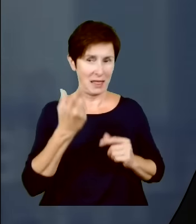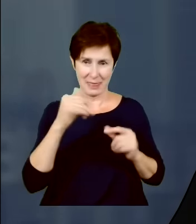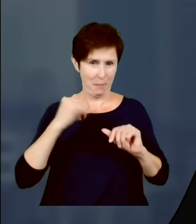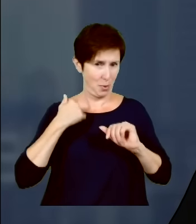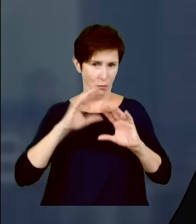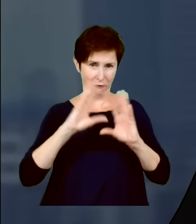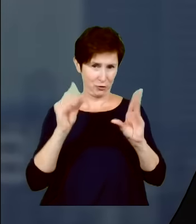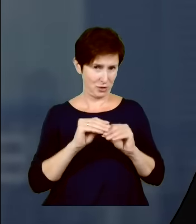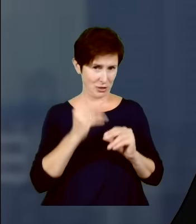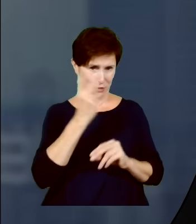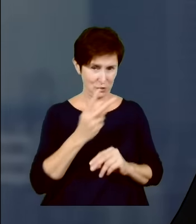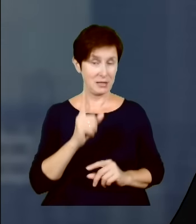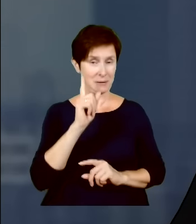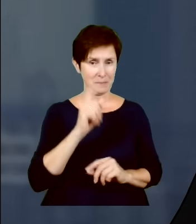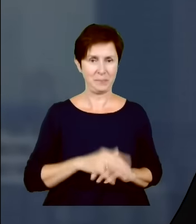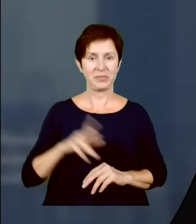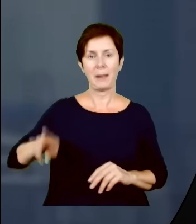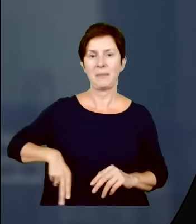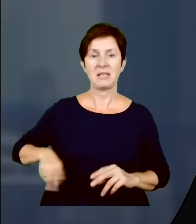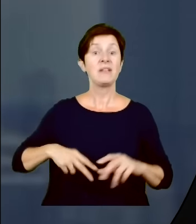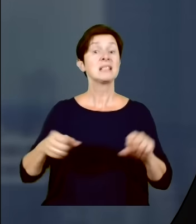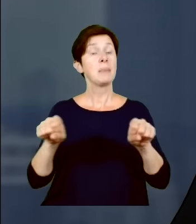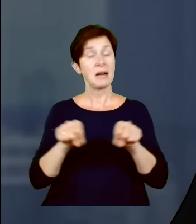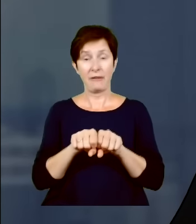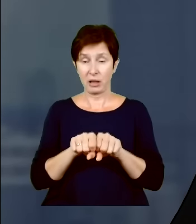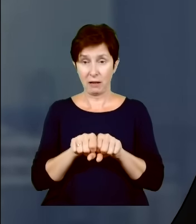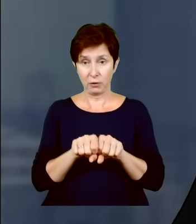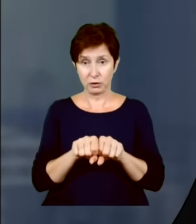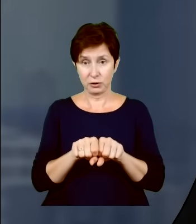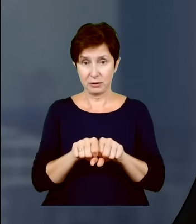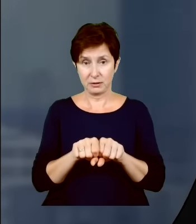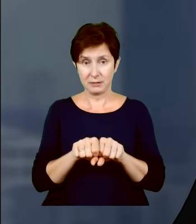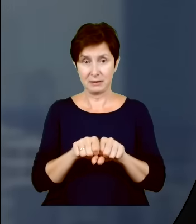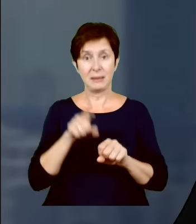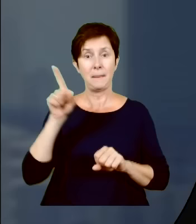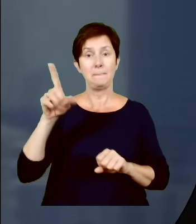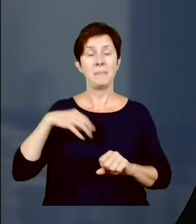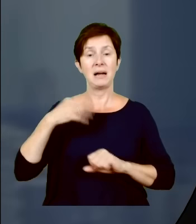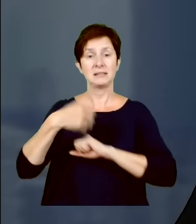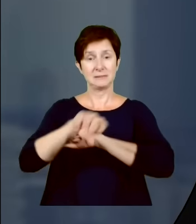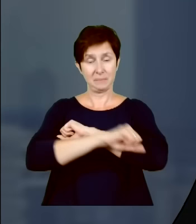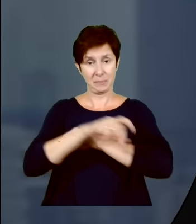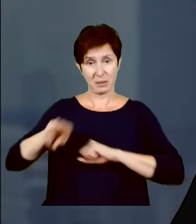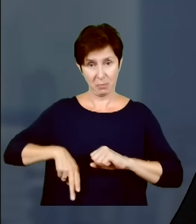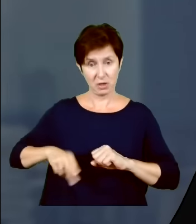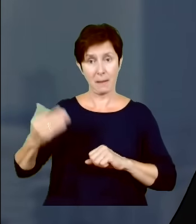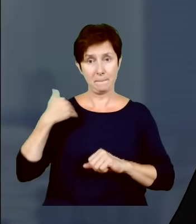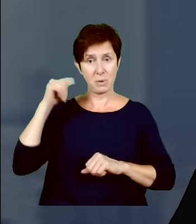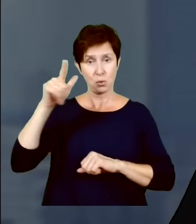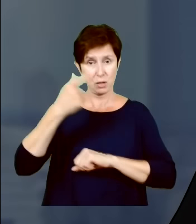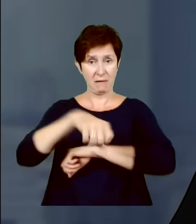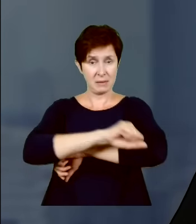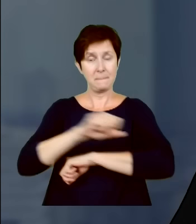komunikatów w tej sprawie Ministerstwo Sprawiedliwości gdzie pan wiceminister był wiceministrem